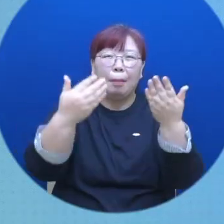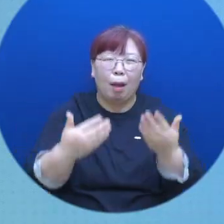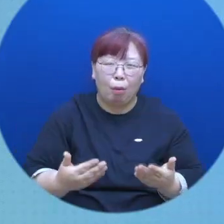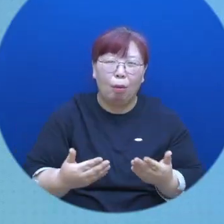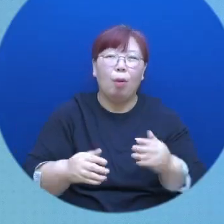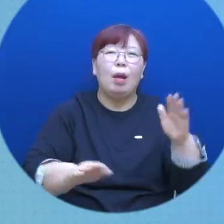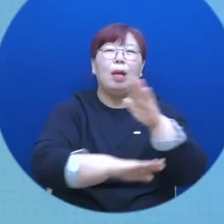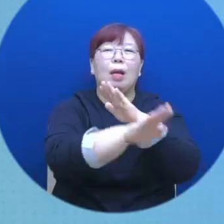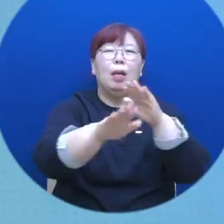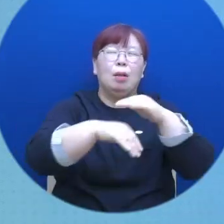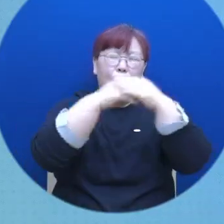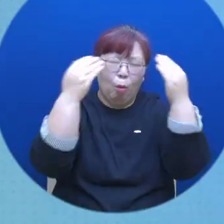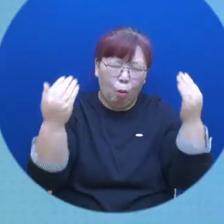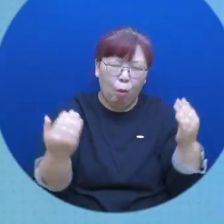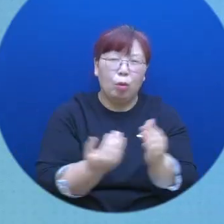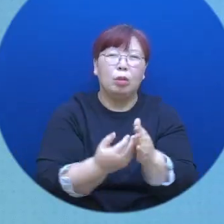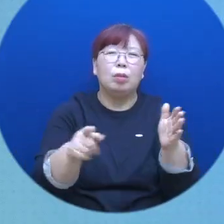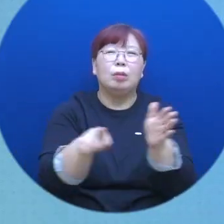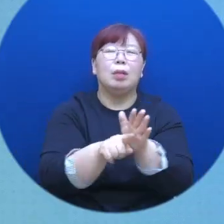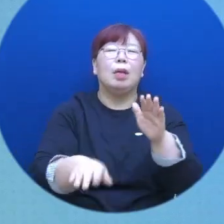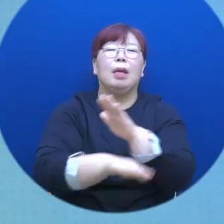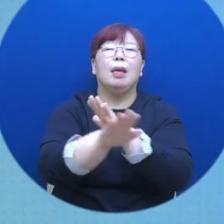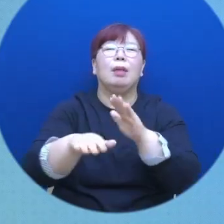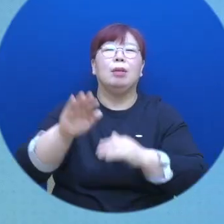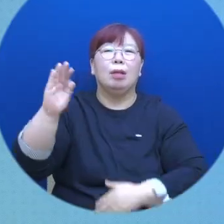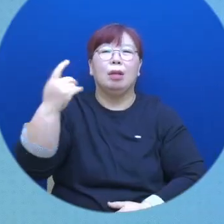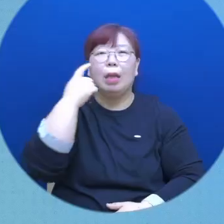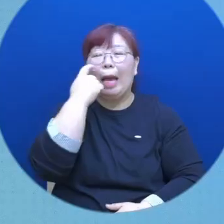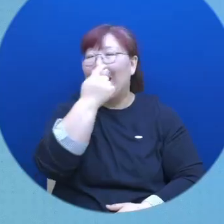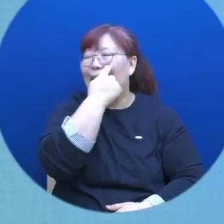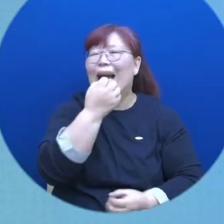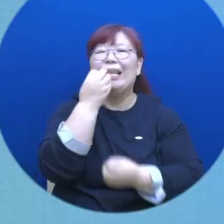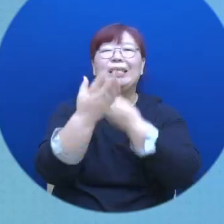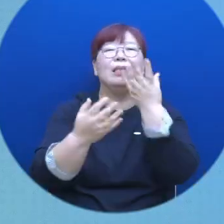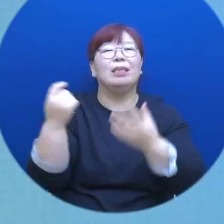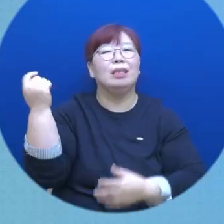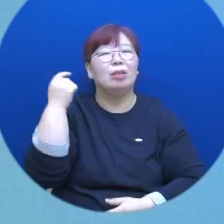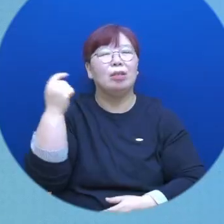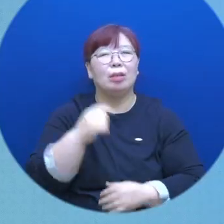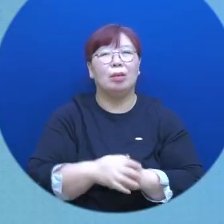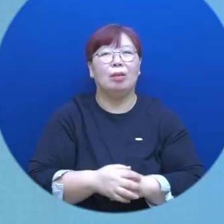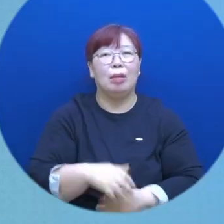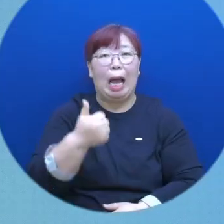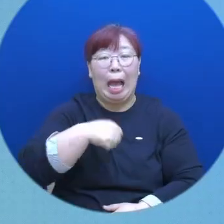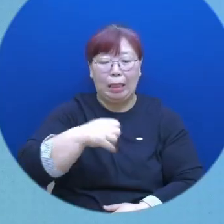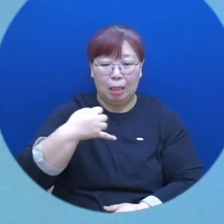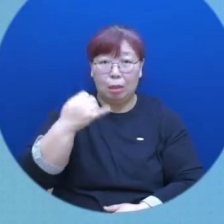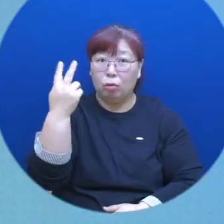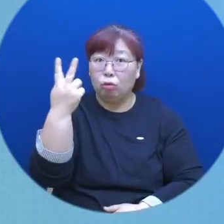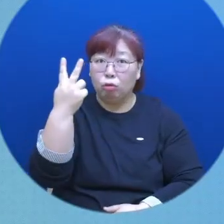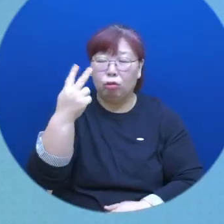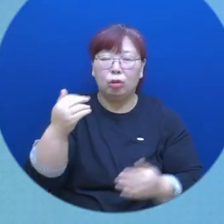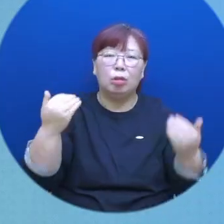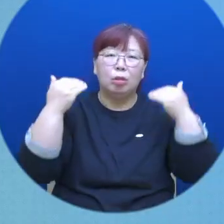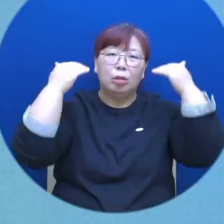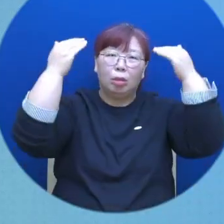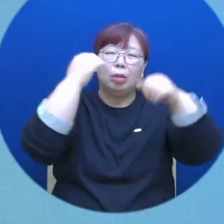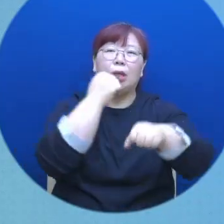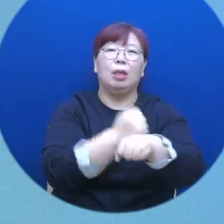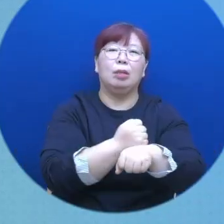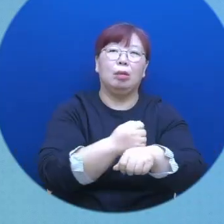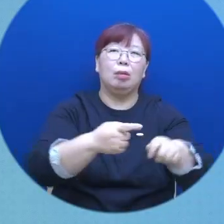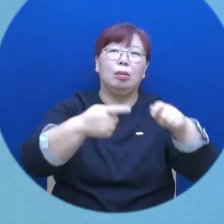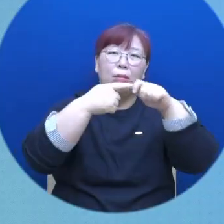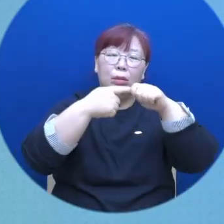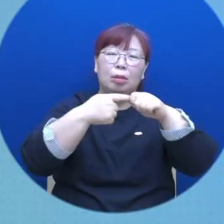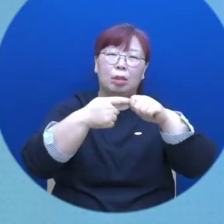모두가 신앙인의 가정이 되었다는 가정을 들었어요. 아들 둘이는 성장했어요. 하나들은 이비인후과